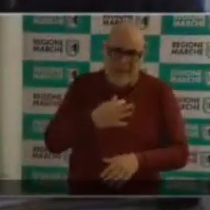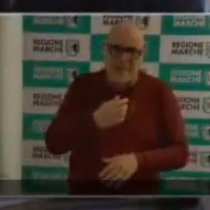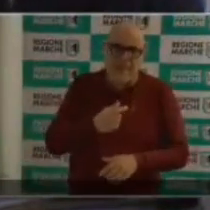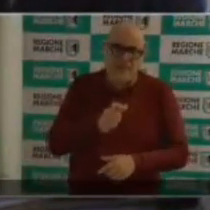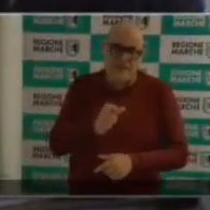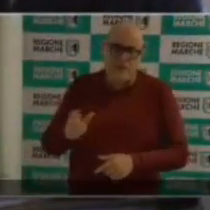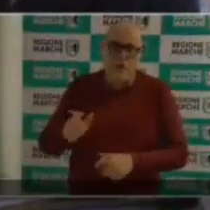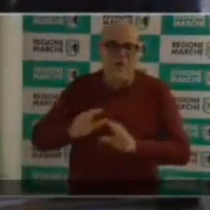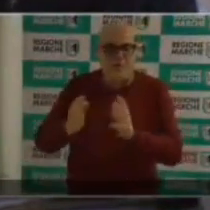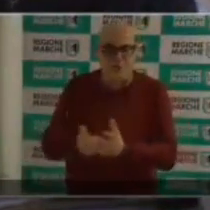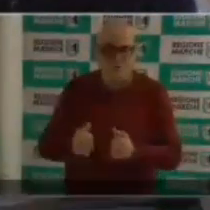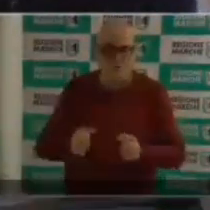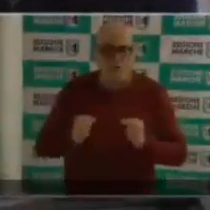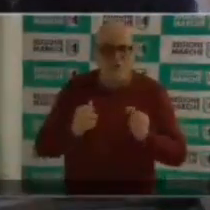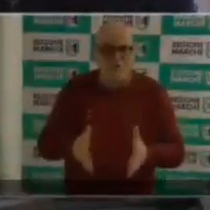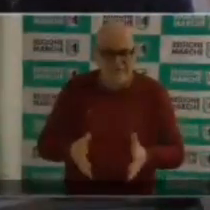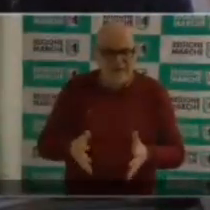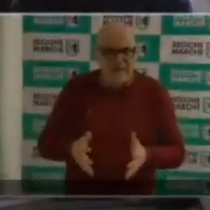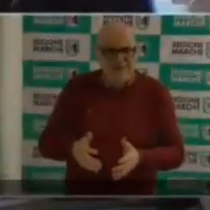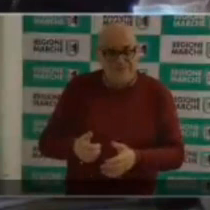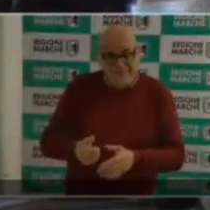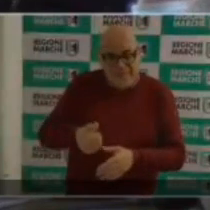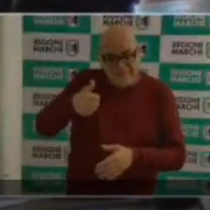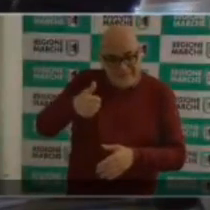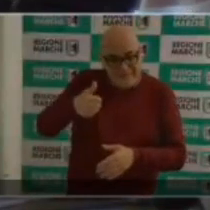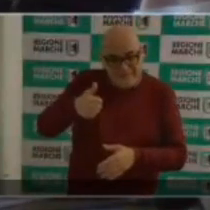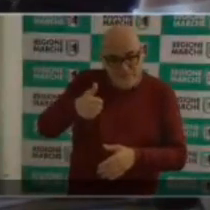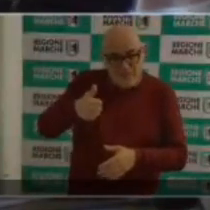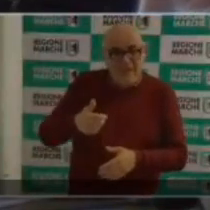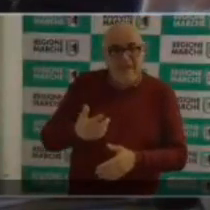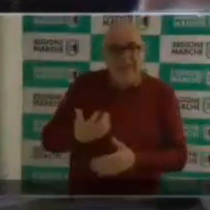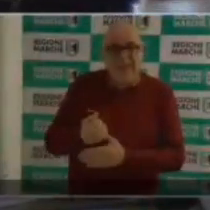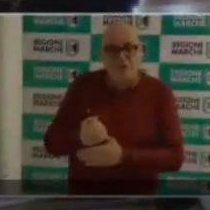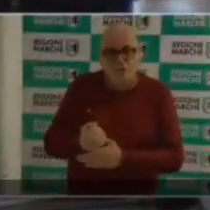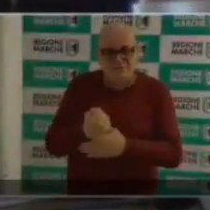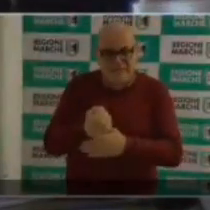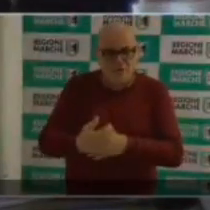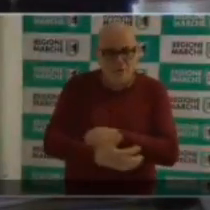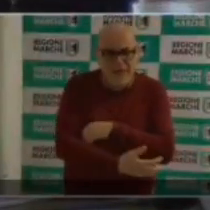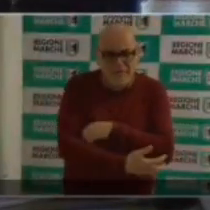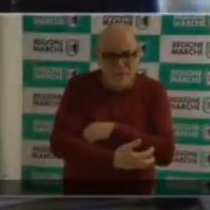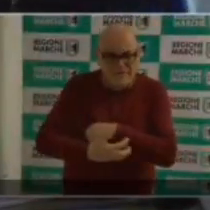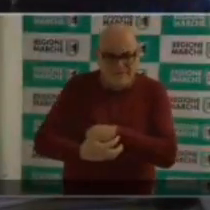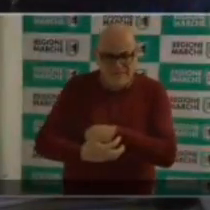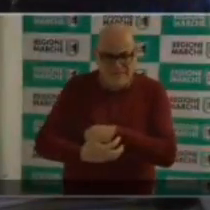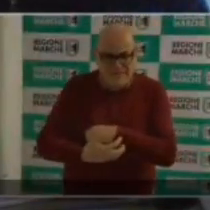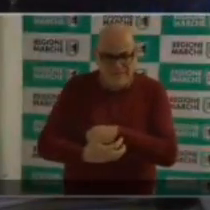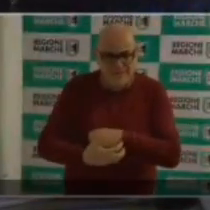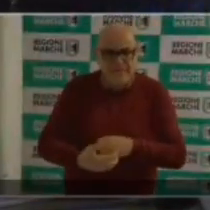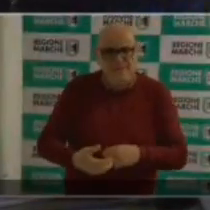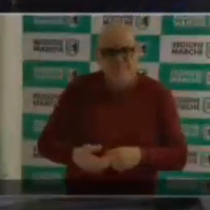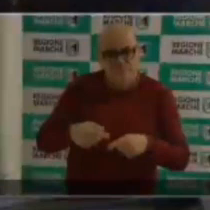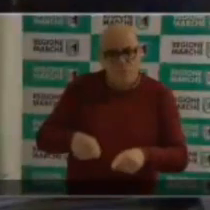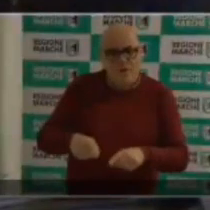detto, le tre macro aree sono appunto quella del sostegno alla povertà, quella del sistema